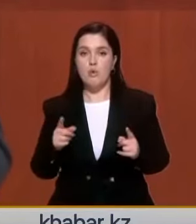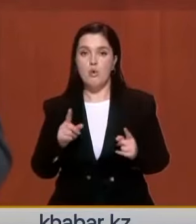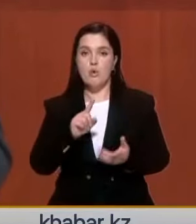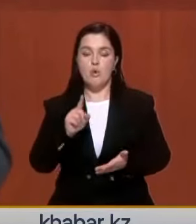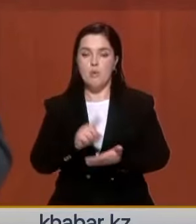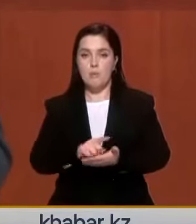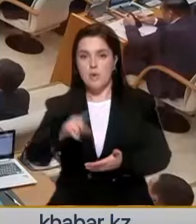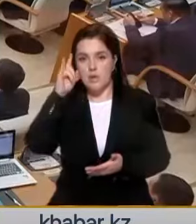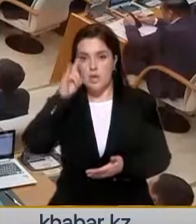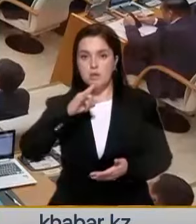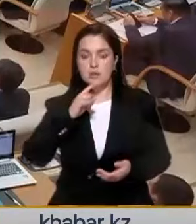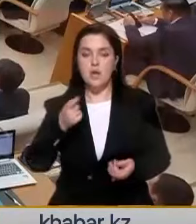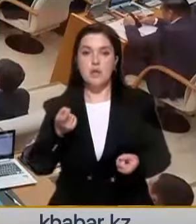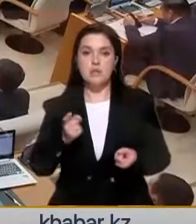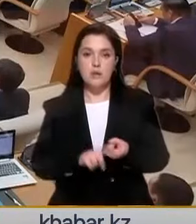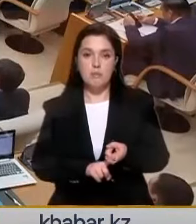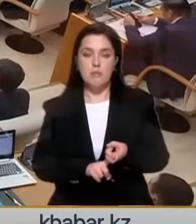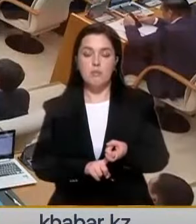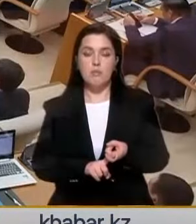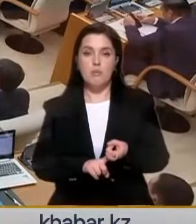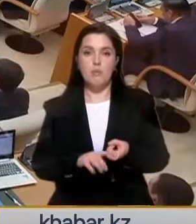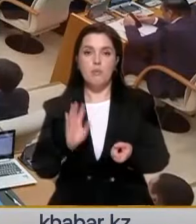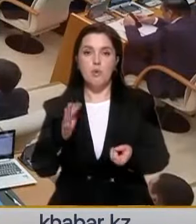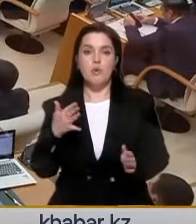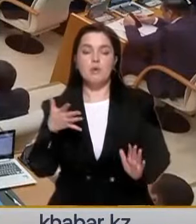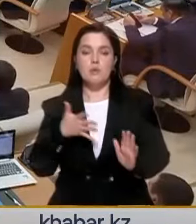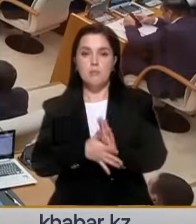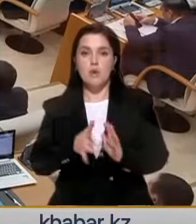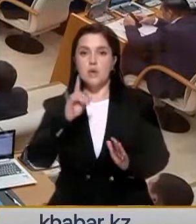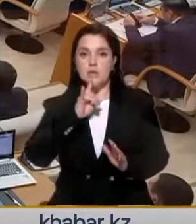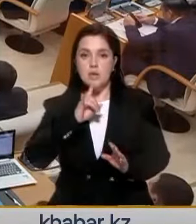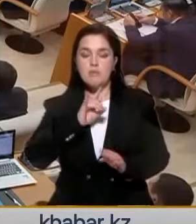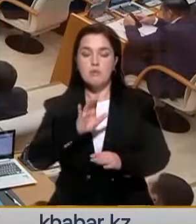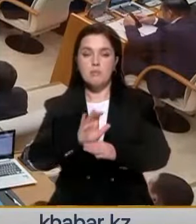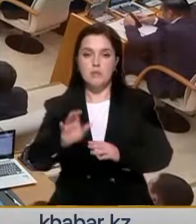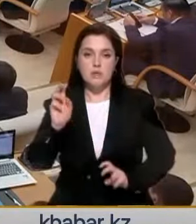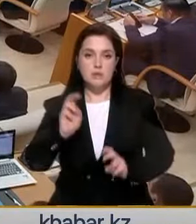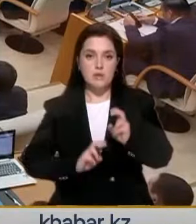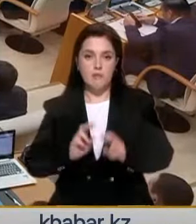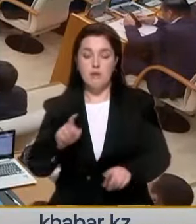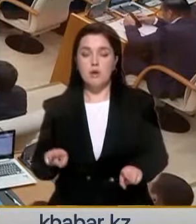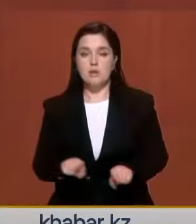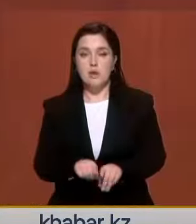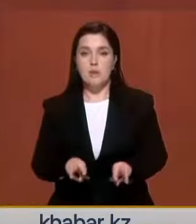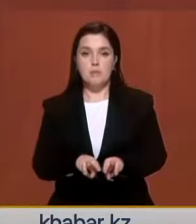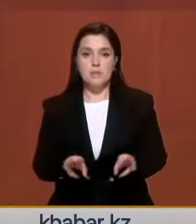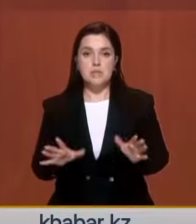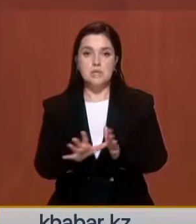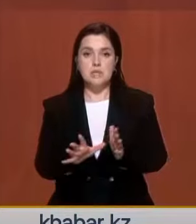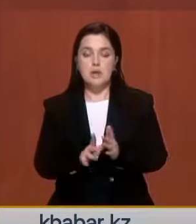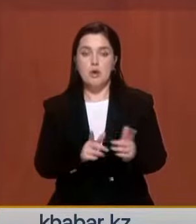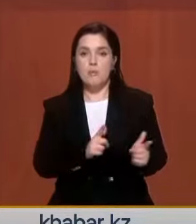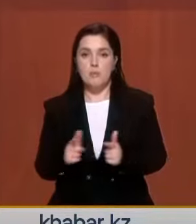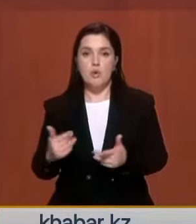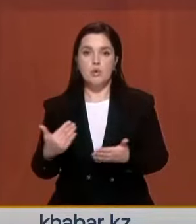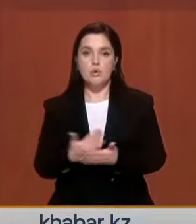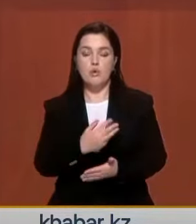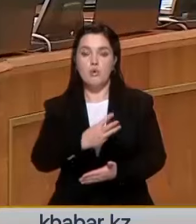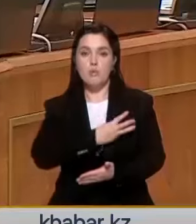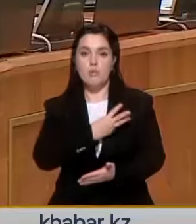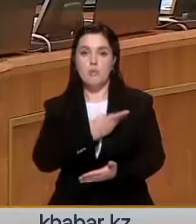Казахстана в зависимости от прогноза потребления наличия нефтеперерабатывающих мощностей также Министерство энергетики подготовило новые инициативы для